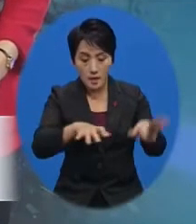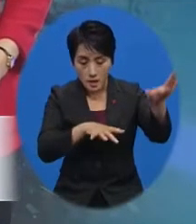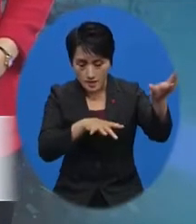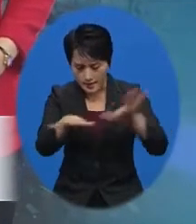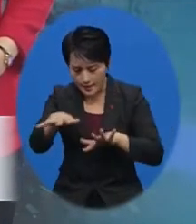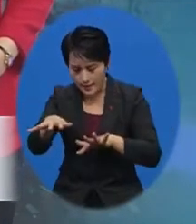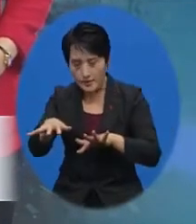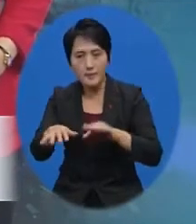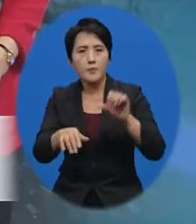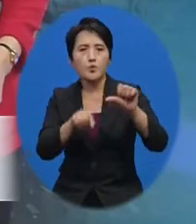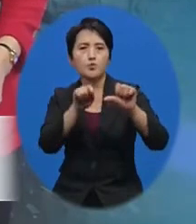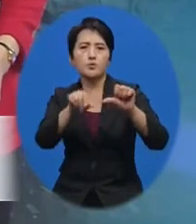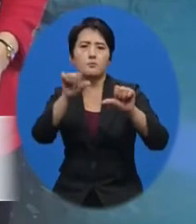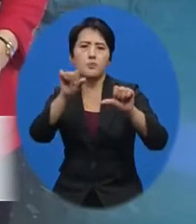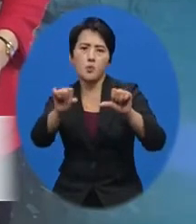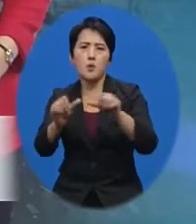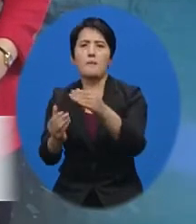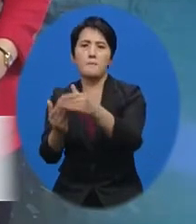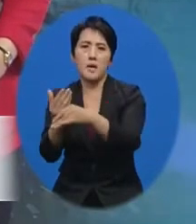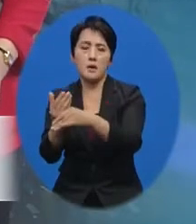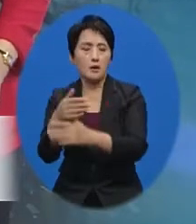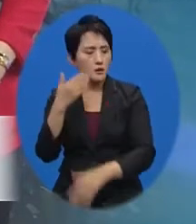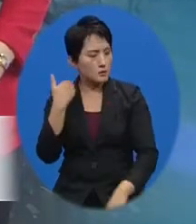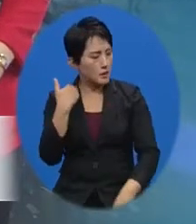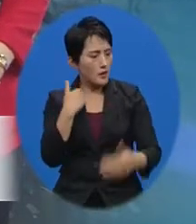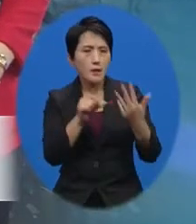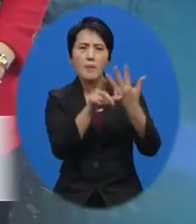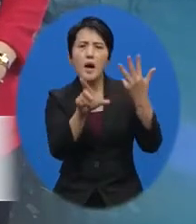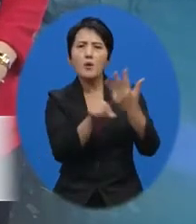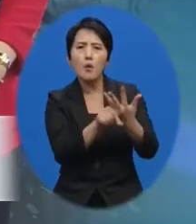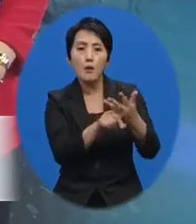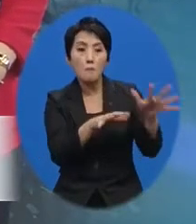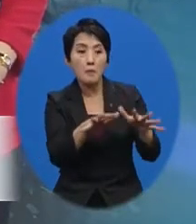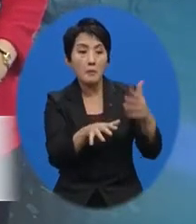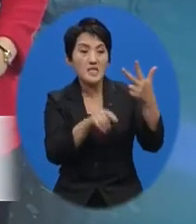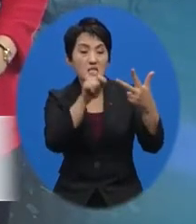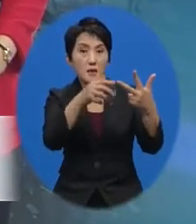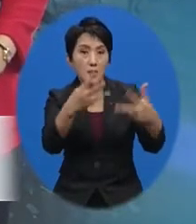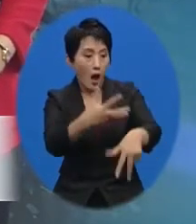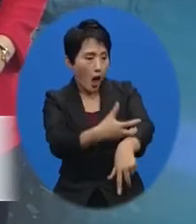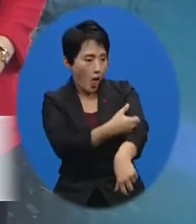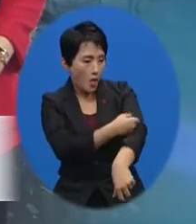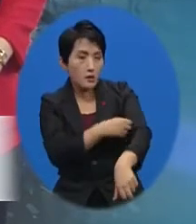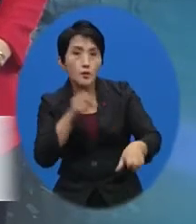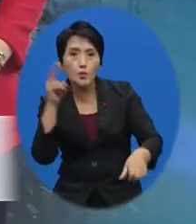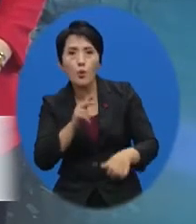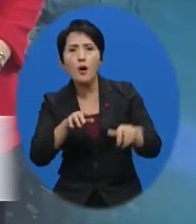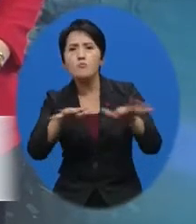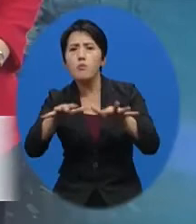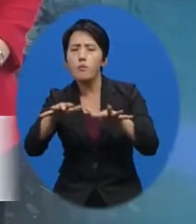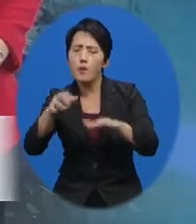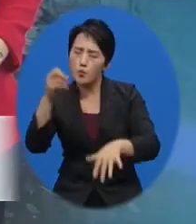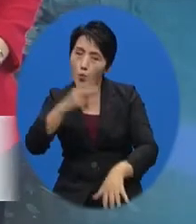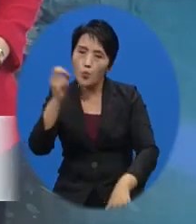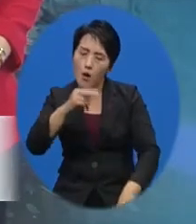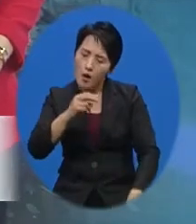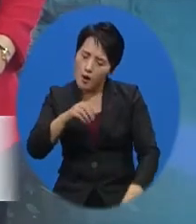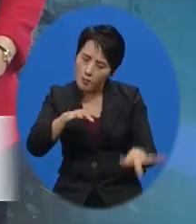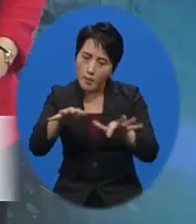규모 7.3의 지진이 강타한 뒤에 일어난 또 한 번의 지진이라서 불안감이 고조되고 있습니다. 이재환 특파원이